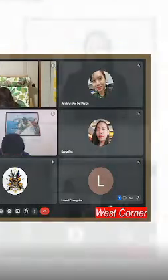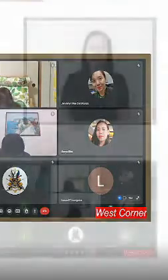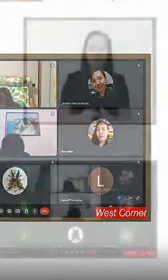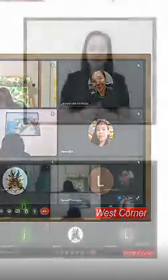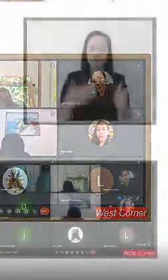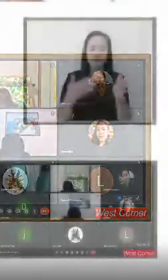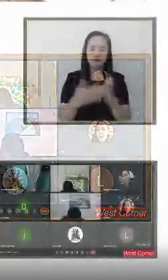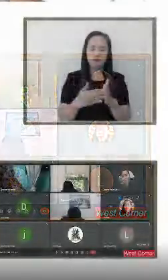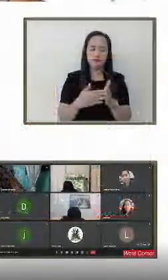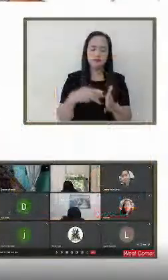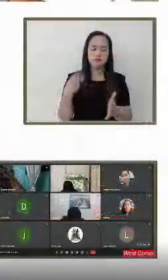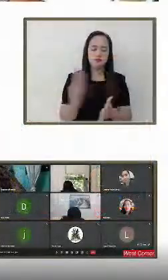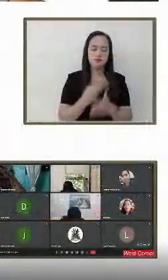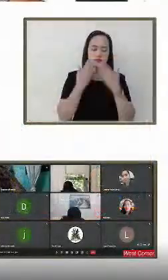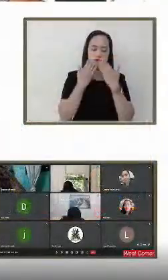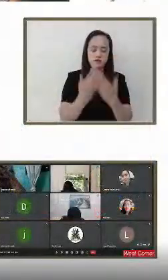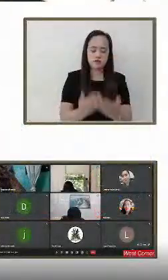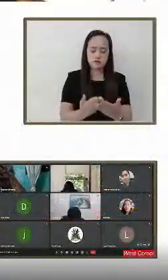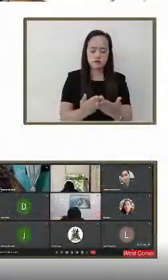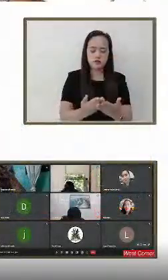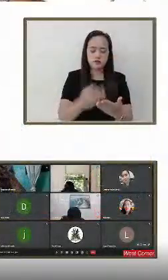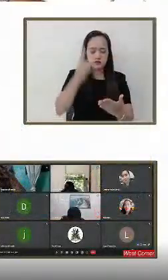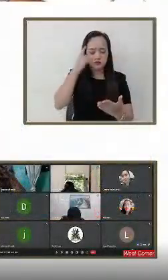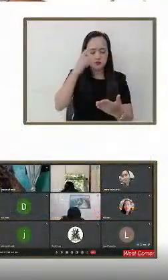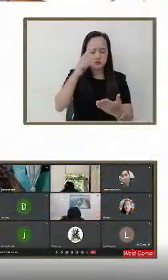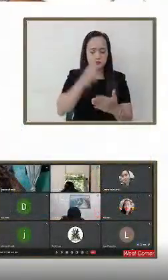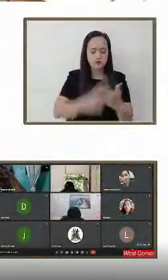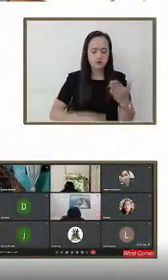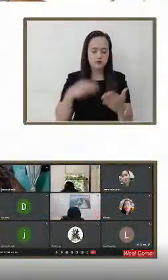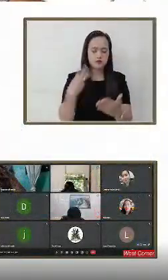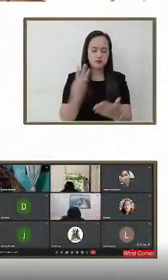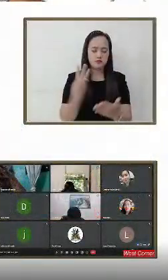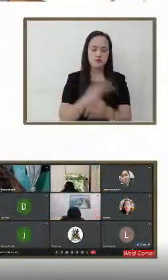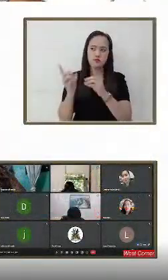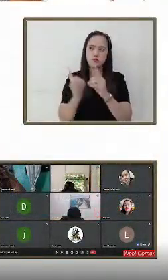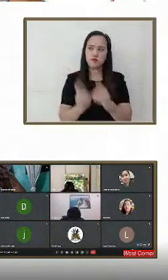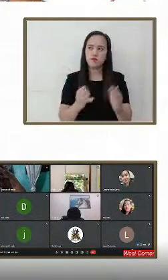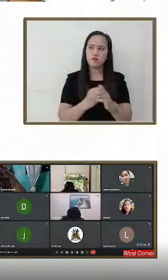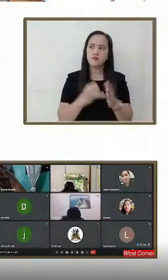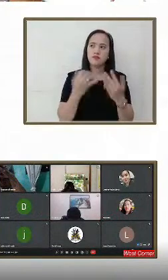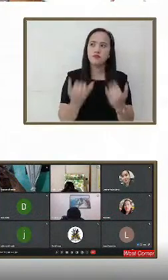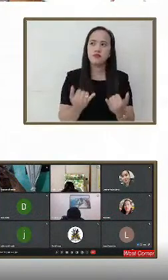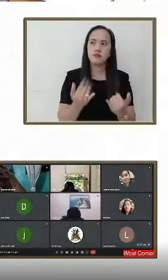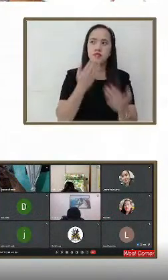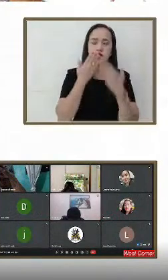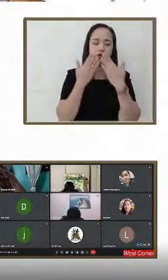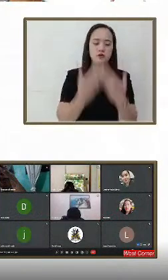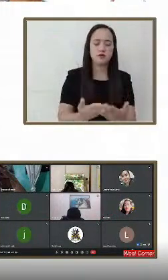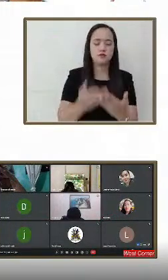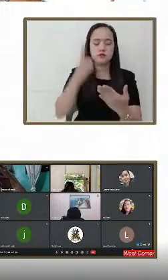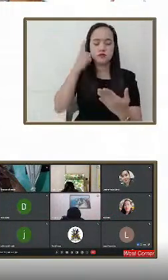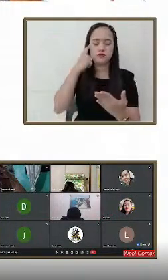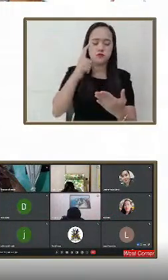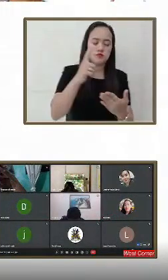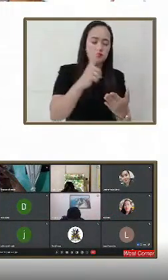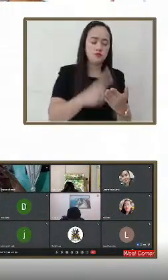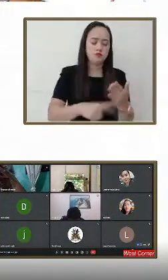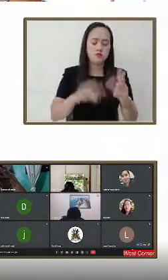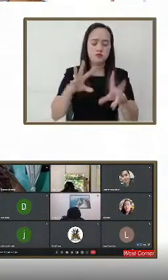Muli po, Diyos, nagpapasalamat po kami sa ginawa niyo po sa aming kalagitnaan at salamat sa pinagkaloob niyo po